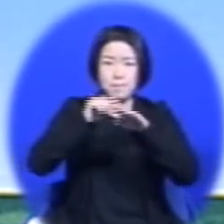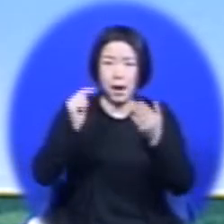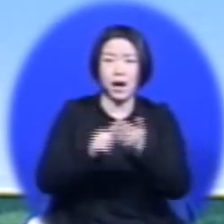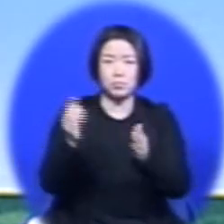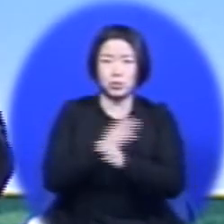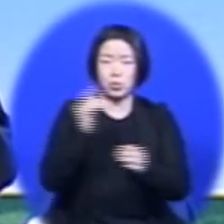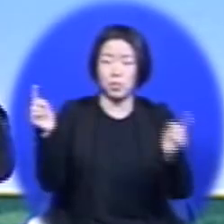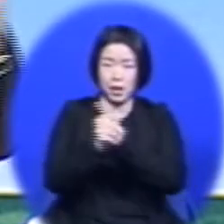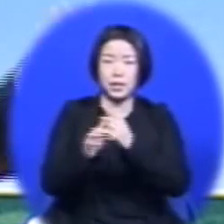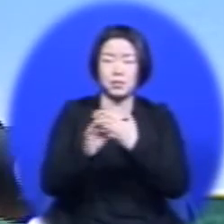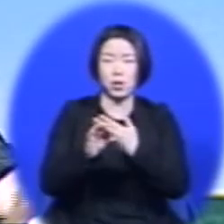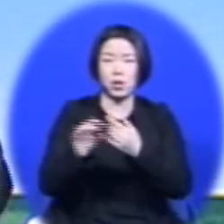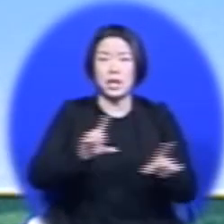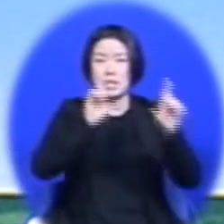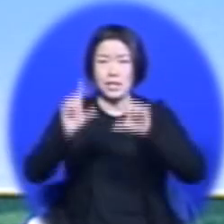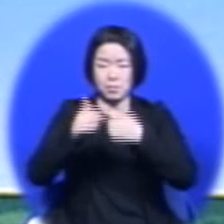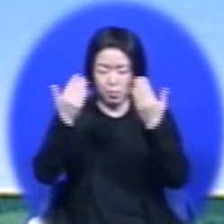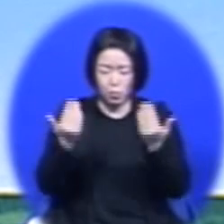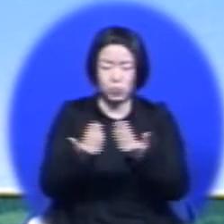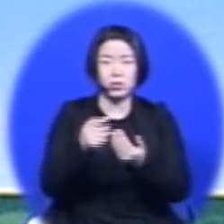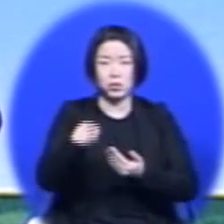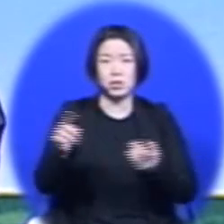바뀌어지면 그러면 삶의 모든 것이 다 바뀌게 됩니다.